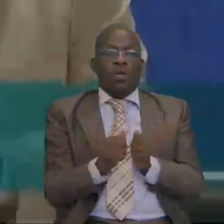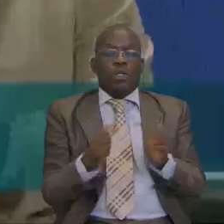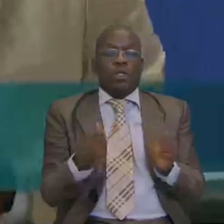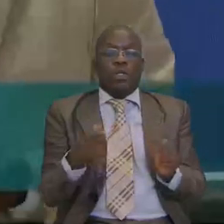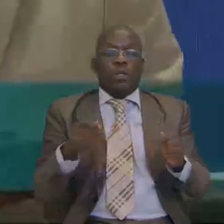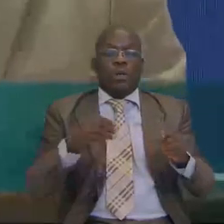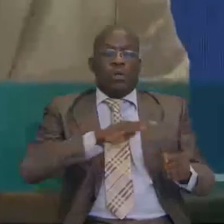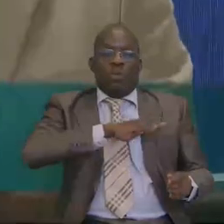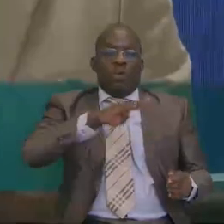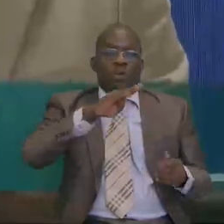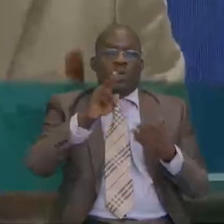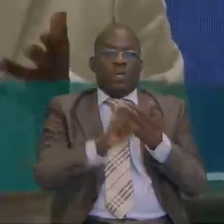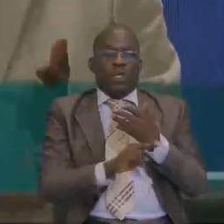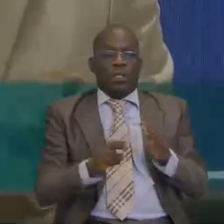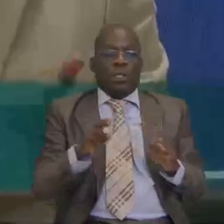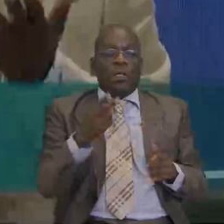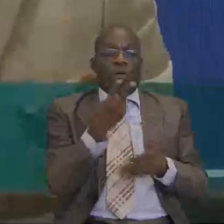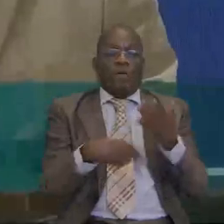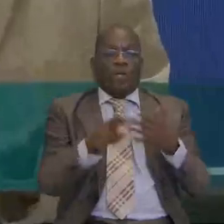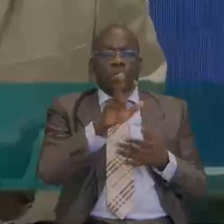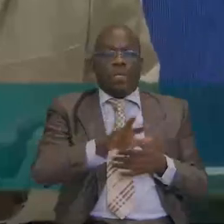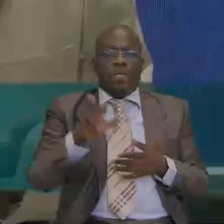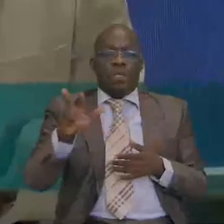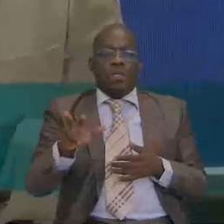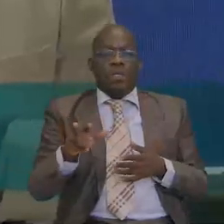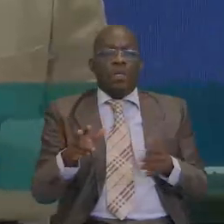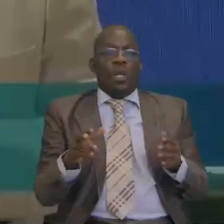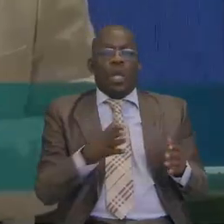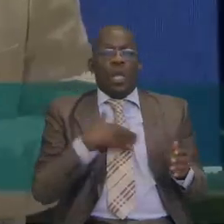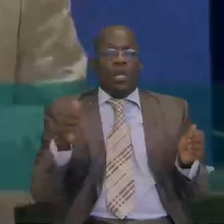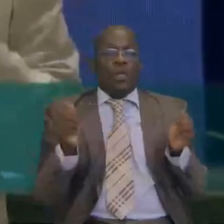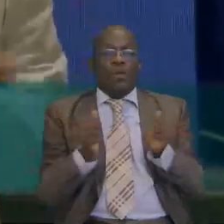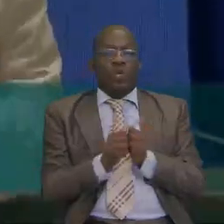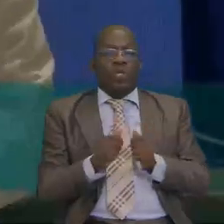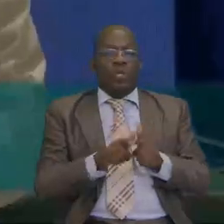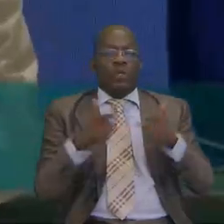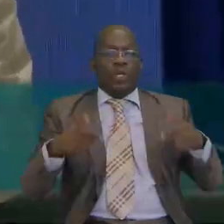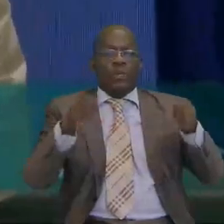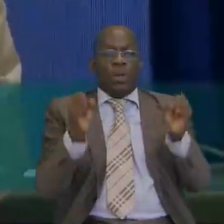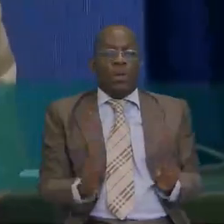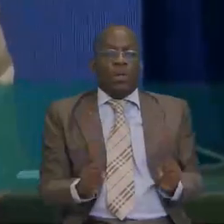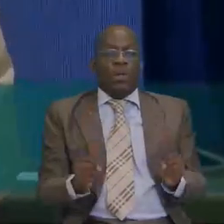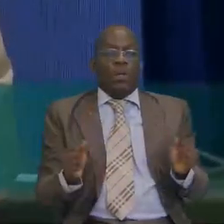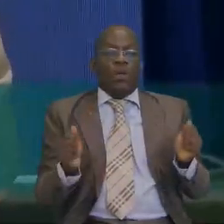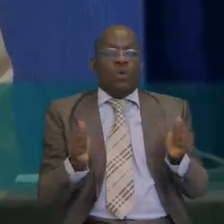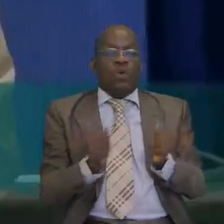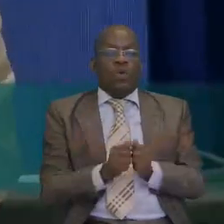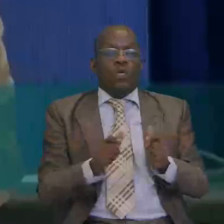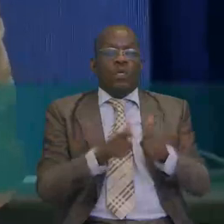33. Verset 33. Les apôtres rendaient avec beaucoup de force. Avec beaucoup de